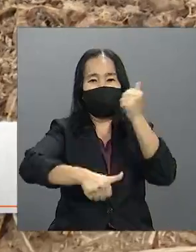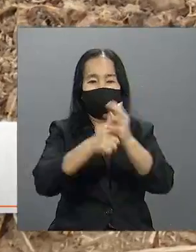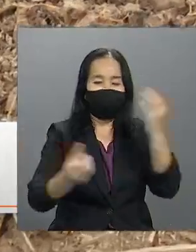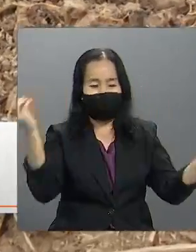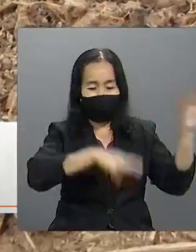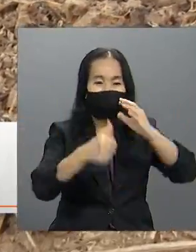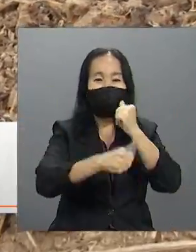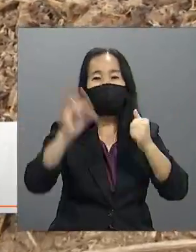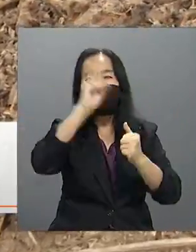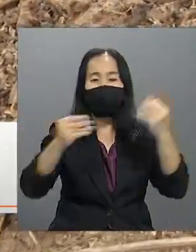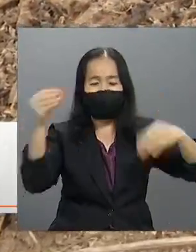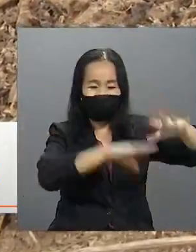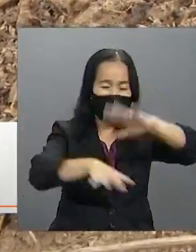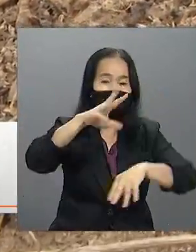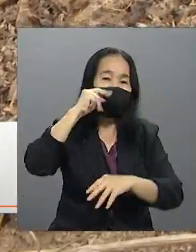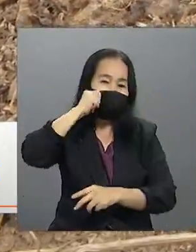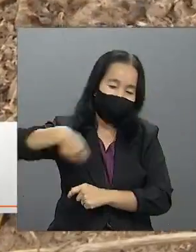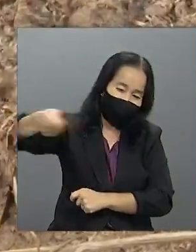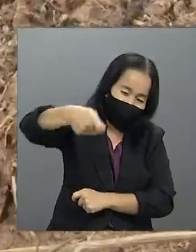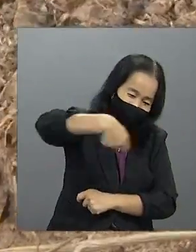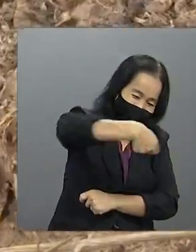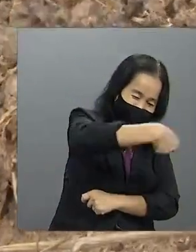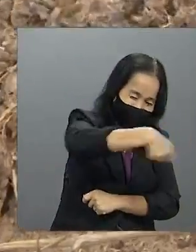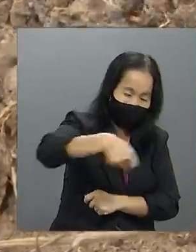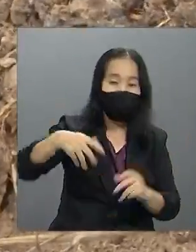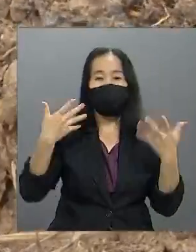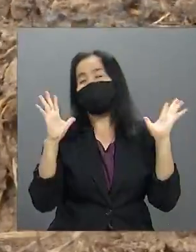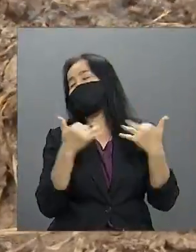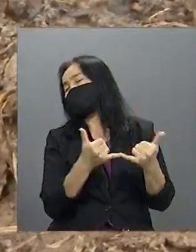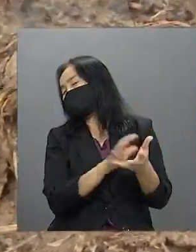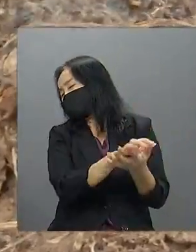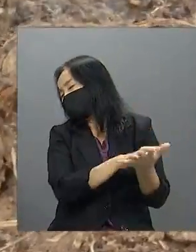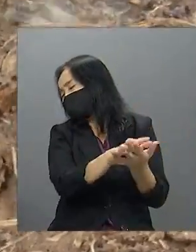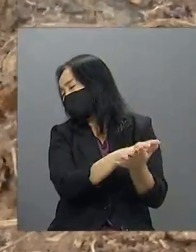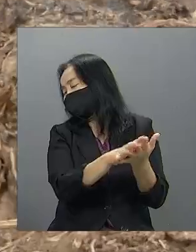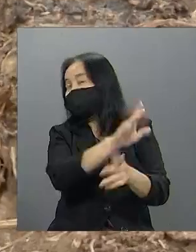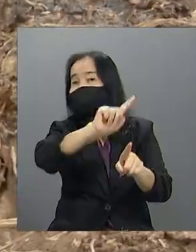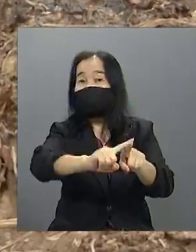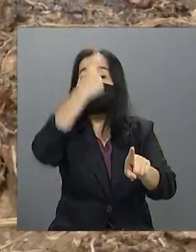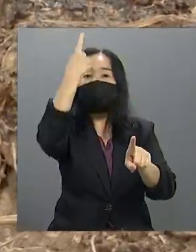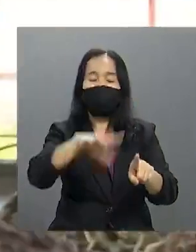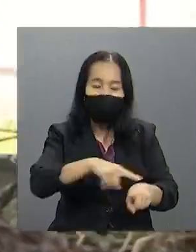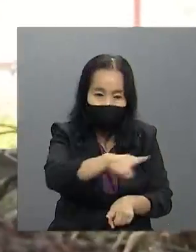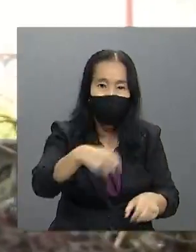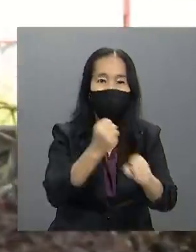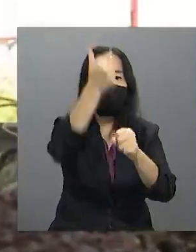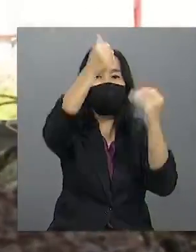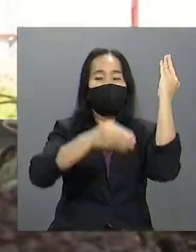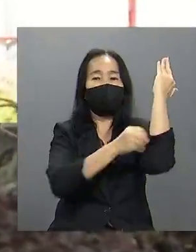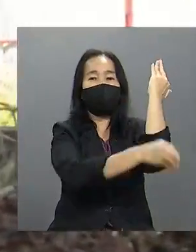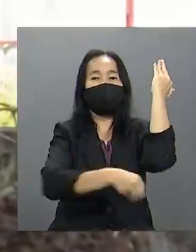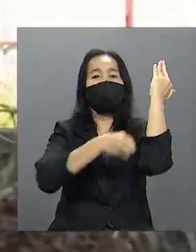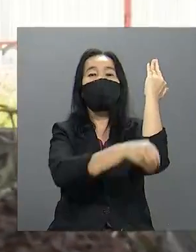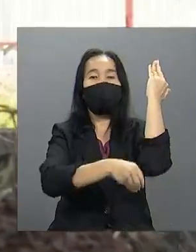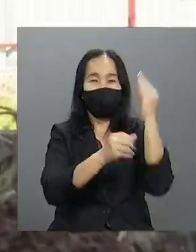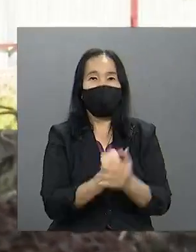ดน้ำให้ชุ่มเท่านี้ก็เรียบร้อยรอเวลาสัก1เดือนก็จะได้ปุ๋ยชีวภาพมาบำรุงดินแล้วค่ะแม้จะเป็นงาน